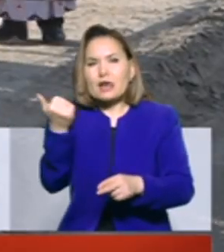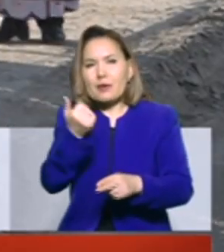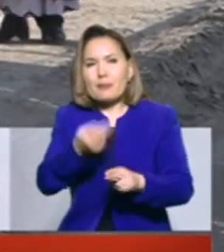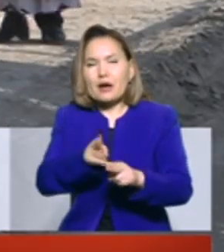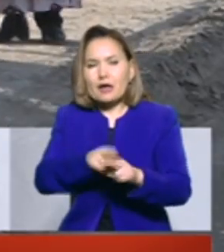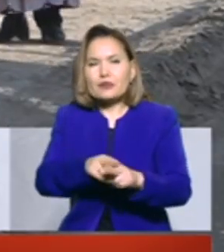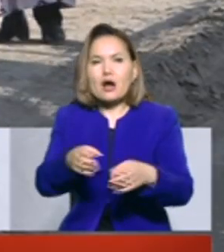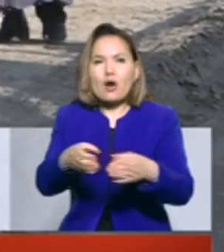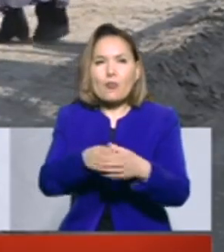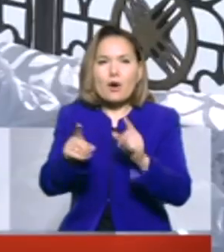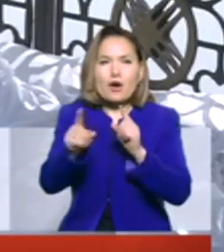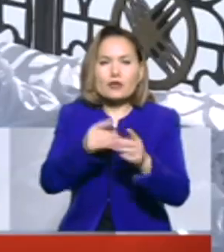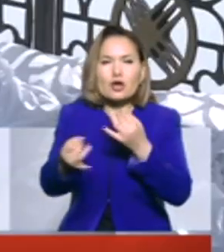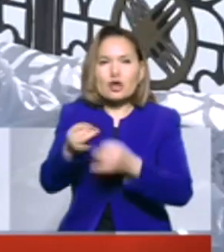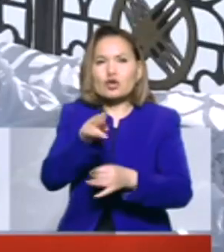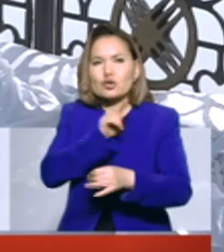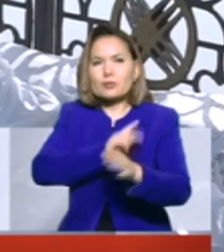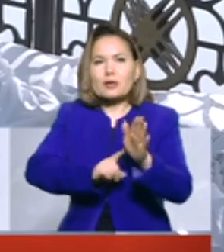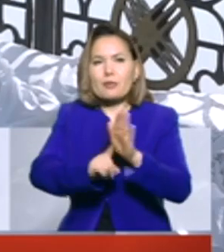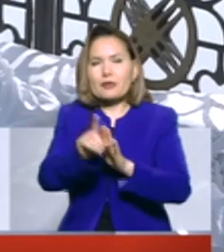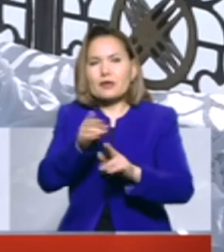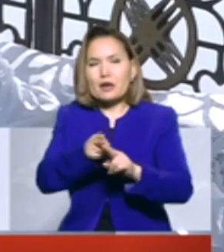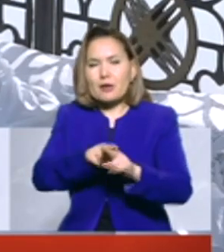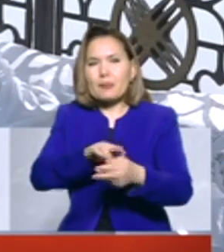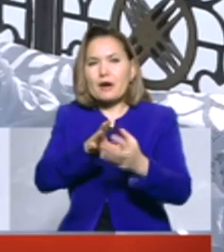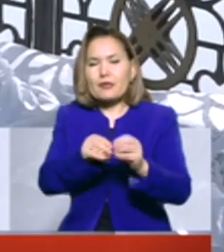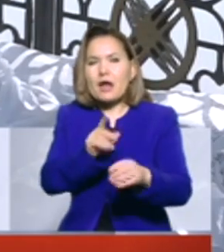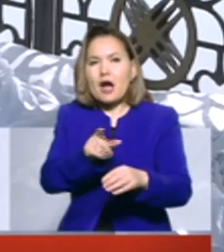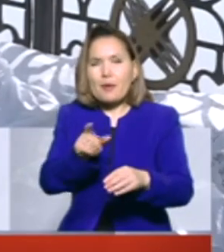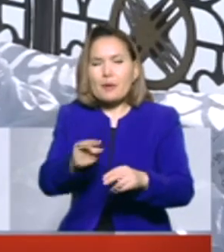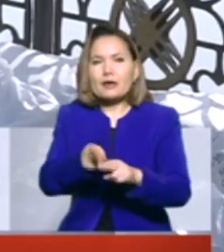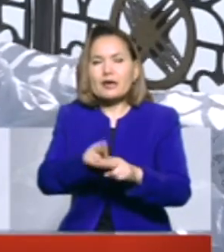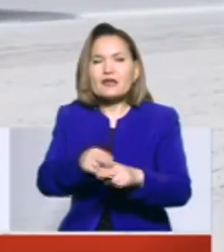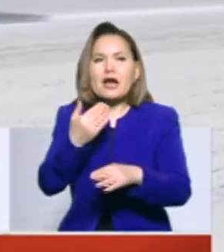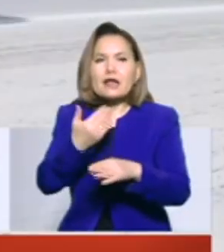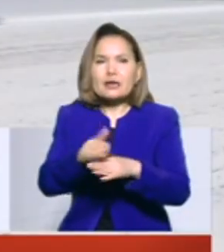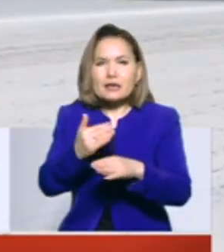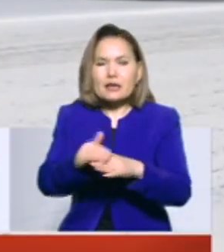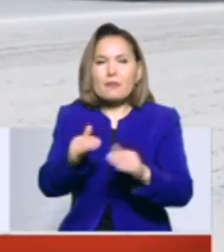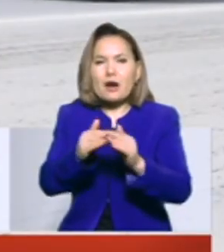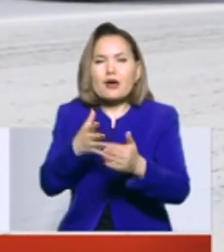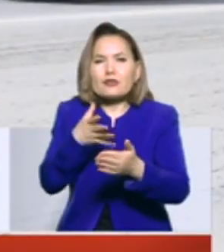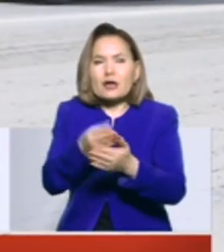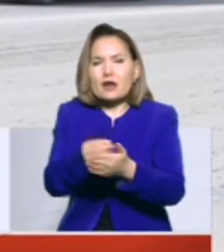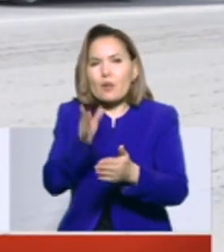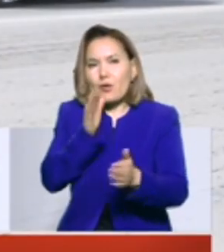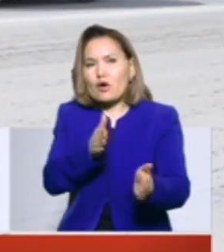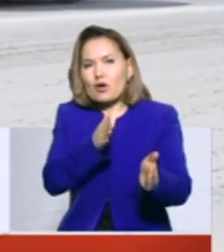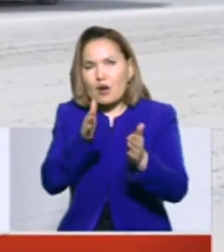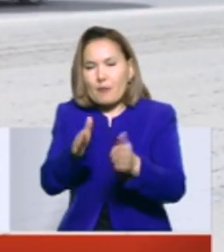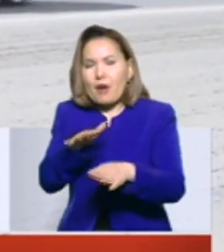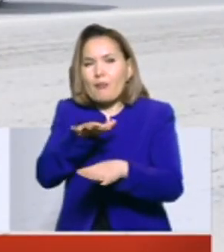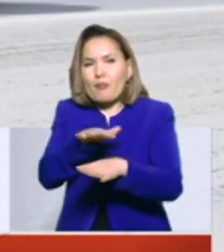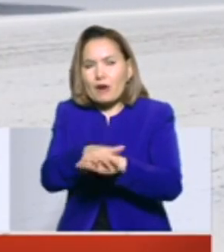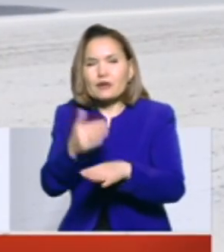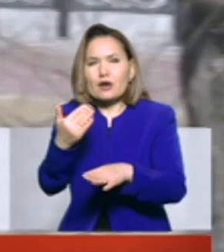қоғамдық штаб құрылып жұмысын бастаған еді. Одан тұрғындар несие мен ипотека төлемдерін кейінге қалдыру,